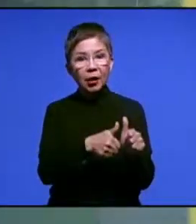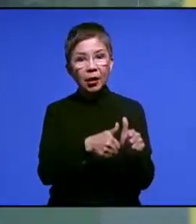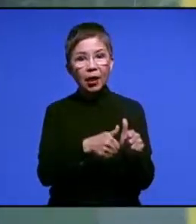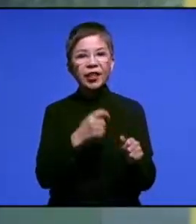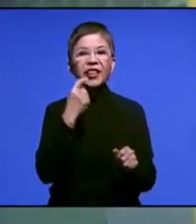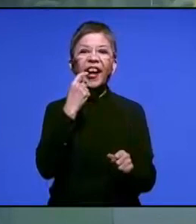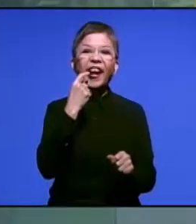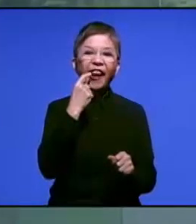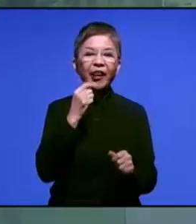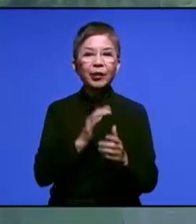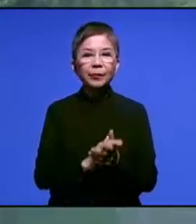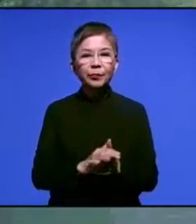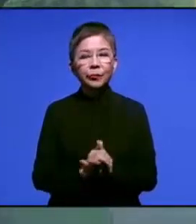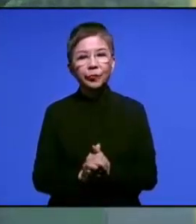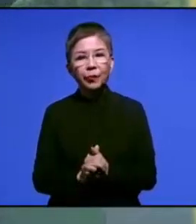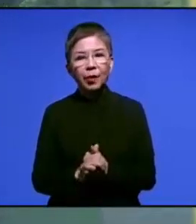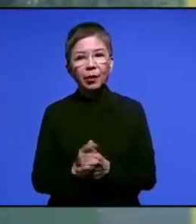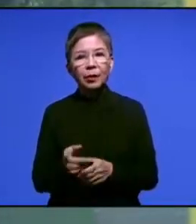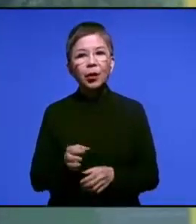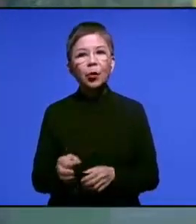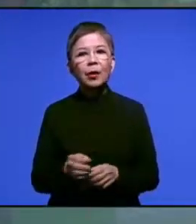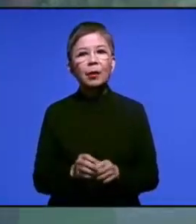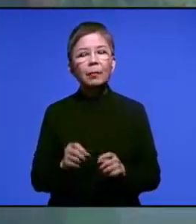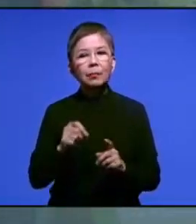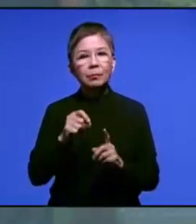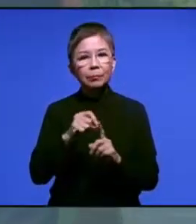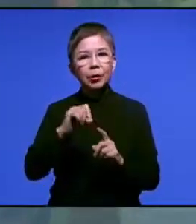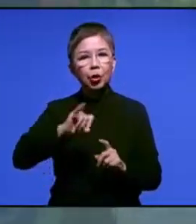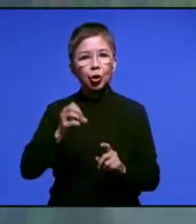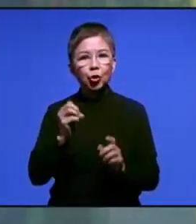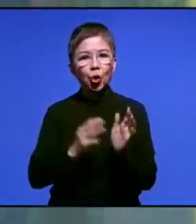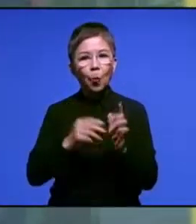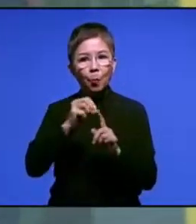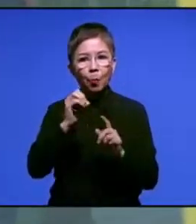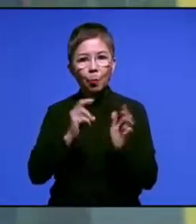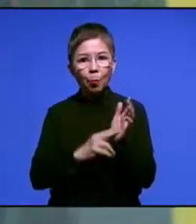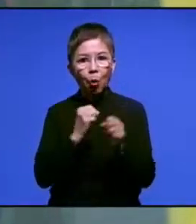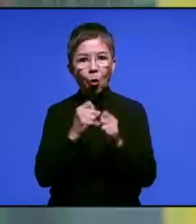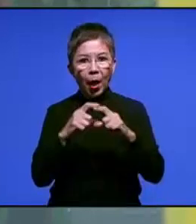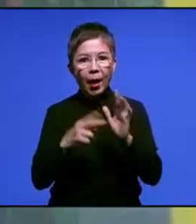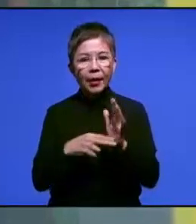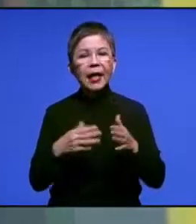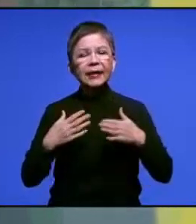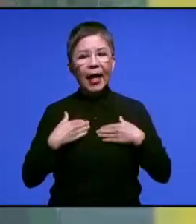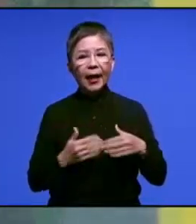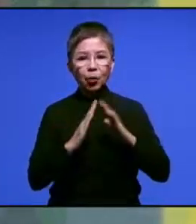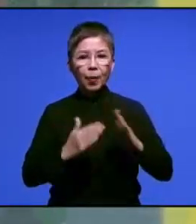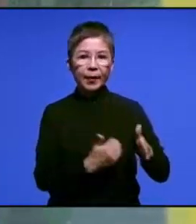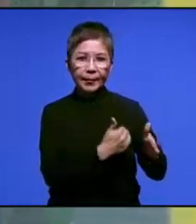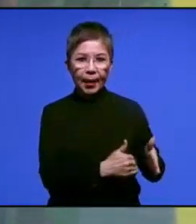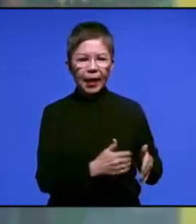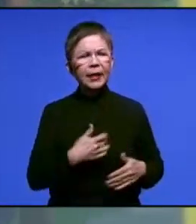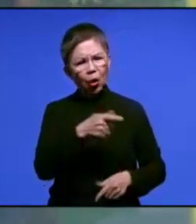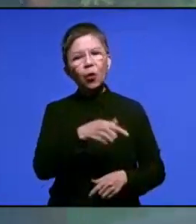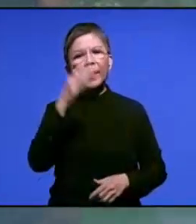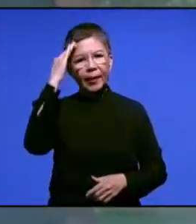Asisten gigi. Yang di pejompongan itu. Di RSAL ya? Ya, kalau kita sebagai tetangga taunya dia kan kerja, kata